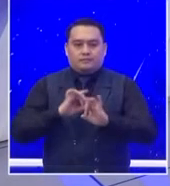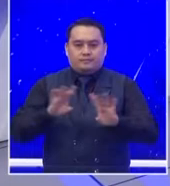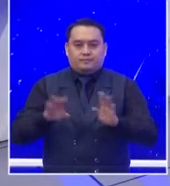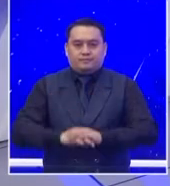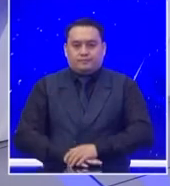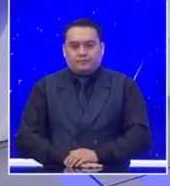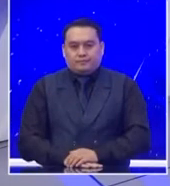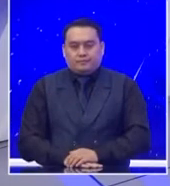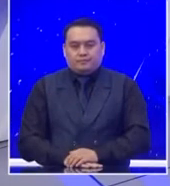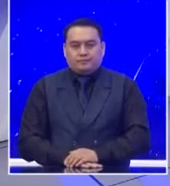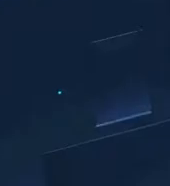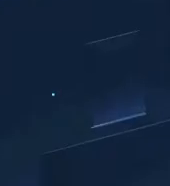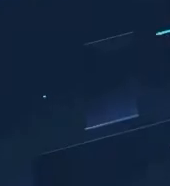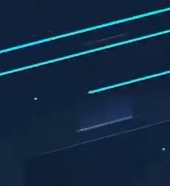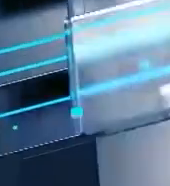сегодня.